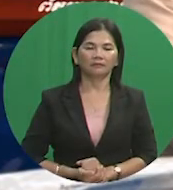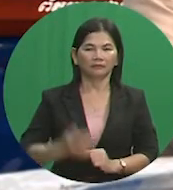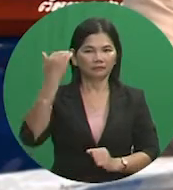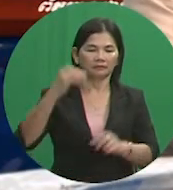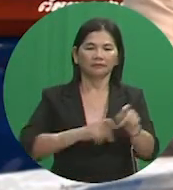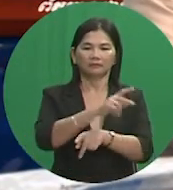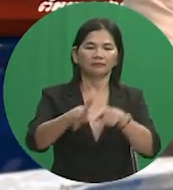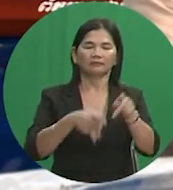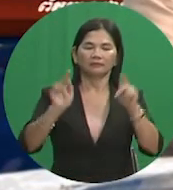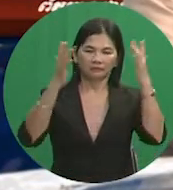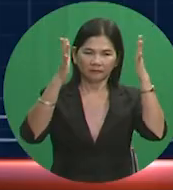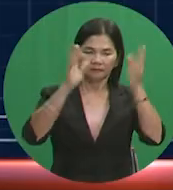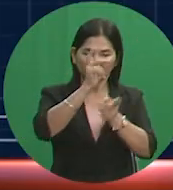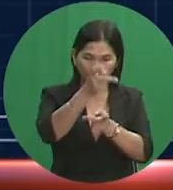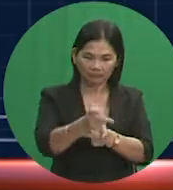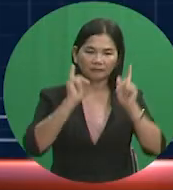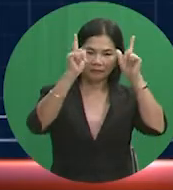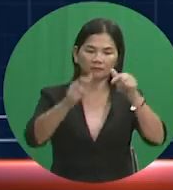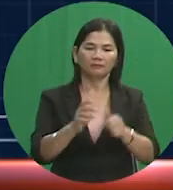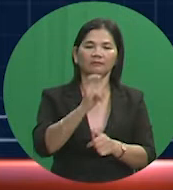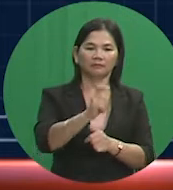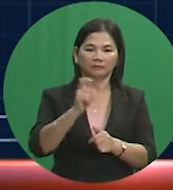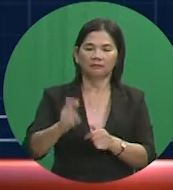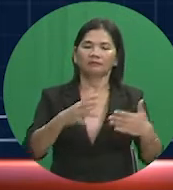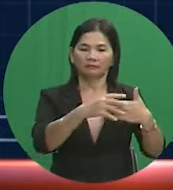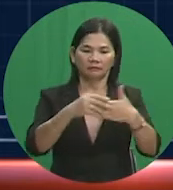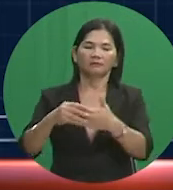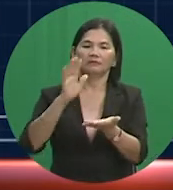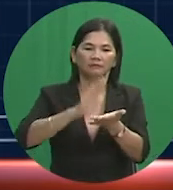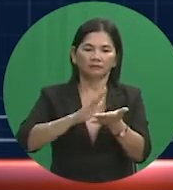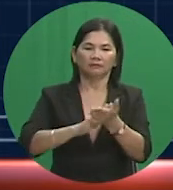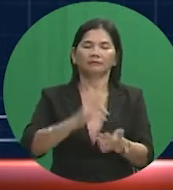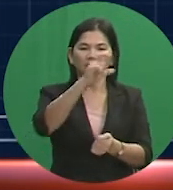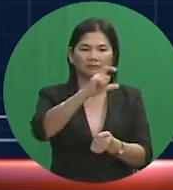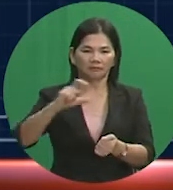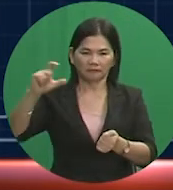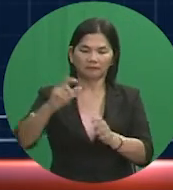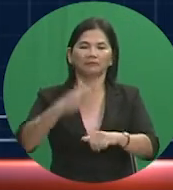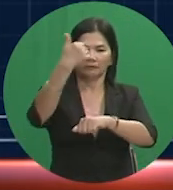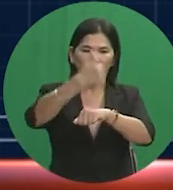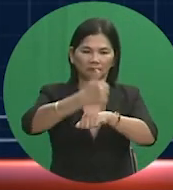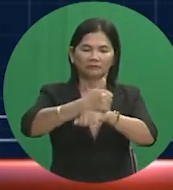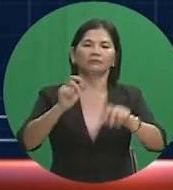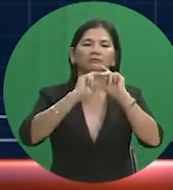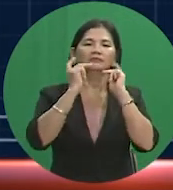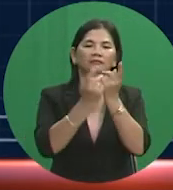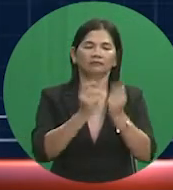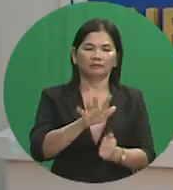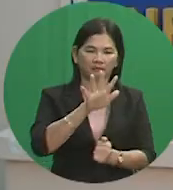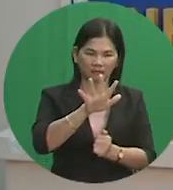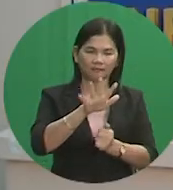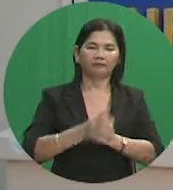លោកស្រីប្រិមមត្រទេសនិកជនជាទីគោរពអាដាមខៀវកញ្ញរិទ្ធដឹកនាំកិច្ចប្រជុំប្រចាំសប្តាហ៍ជាមួយថ្នាក់ដឹកនាំអគ្គនាយកដ្ឋានទាំង